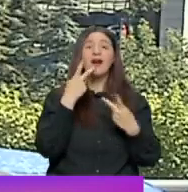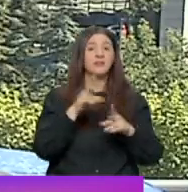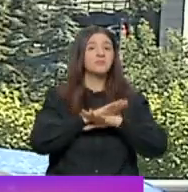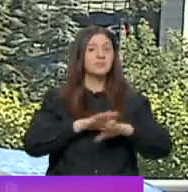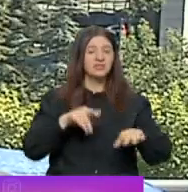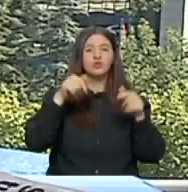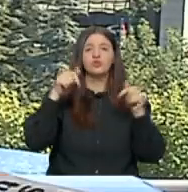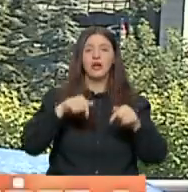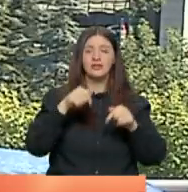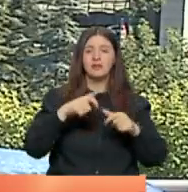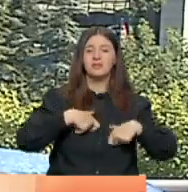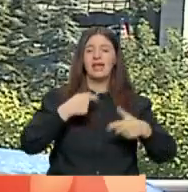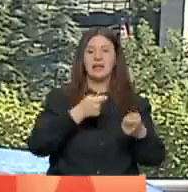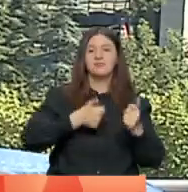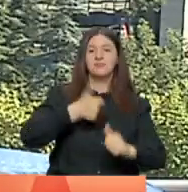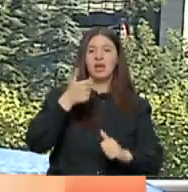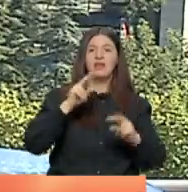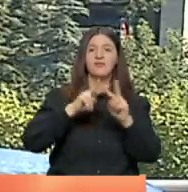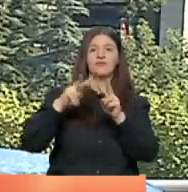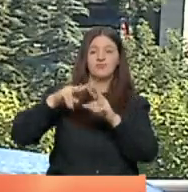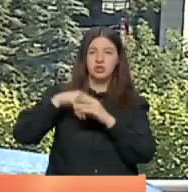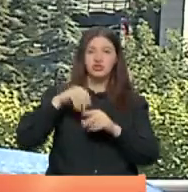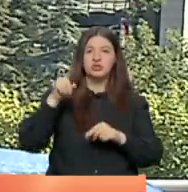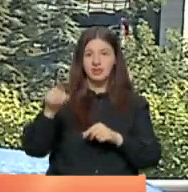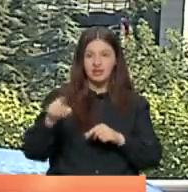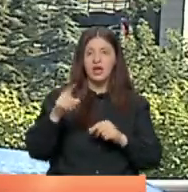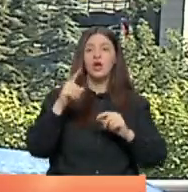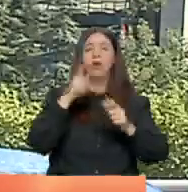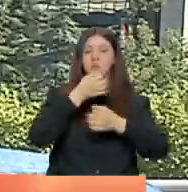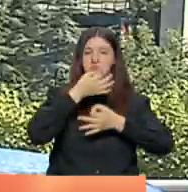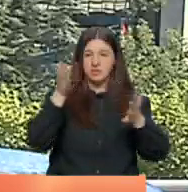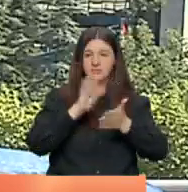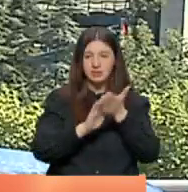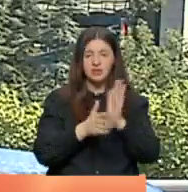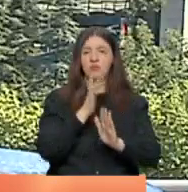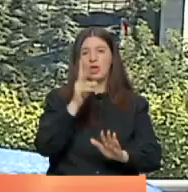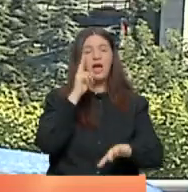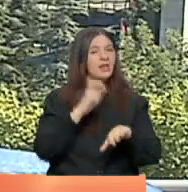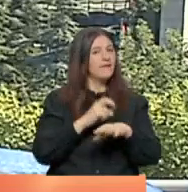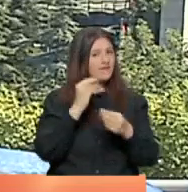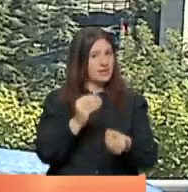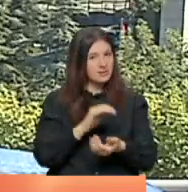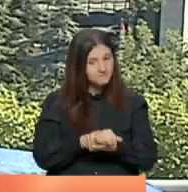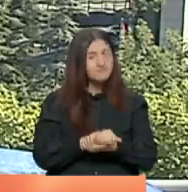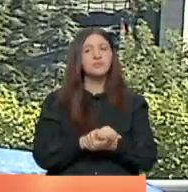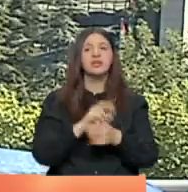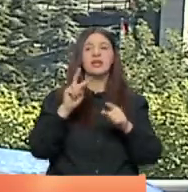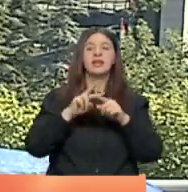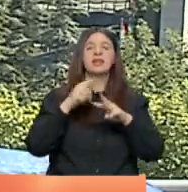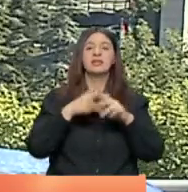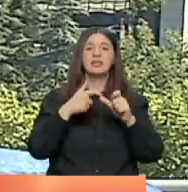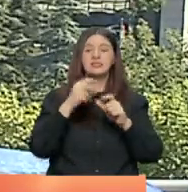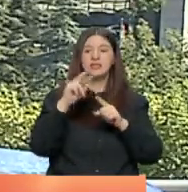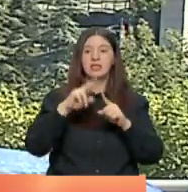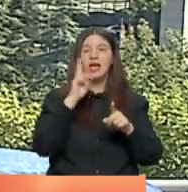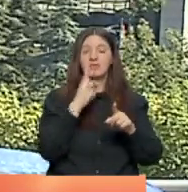açıklandı. Şu anda da Milli Eğitim Bakanlığı'nın internet sitesinden de duyuruldu. Bunun hatırlatmasını yapalım. Nesin Hanım günaydın